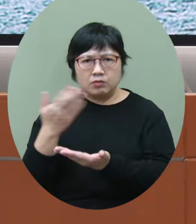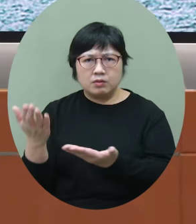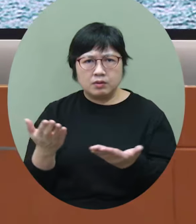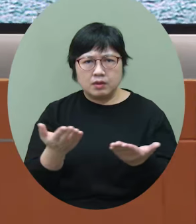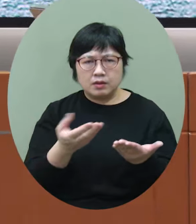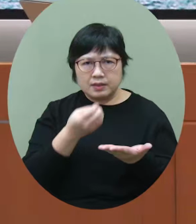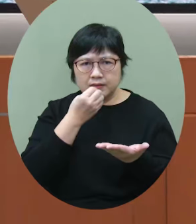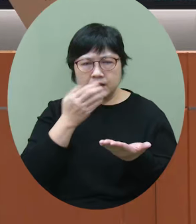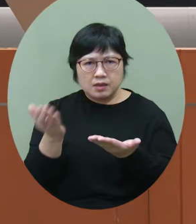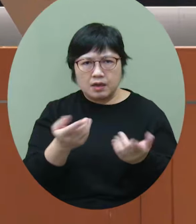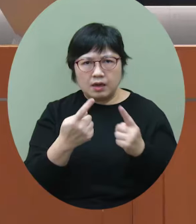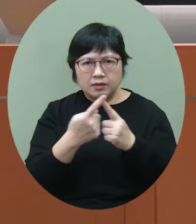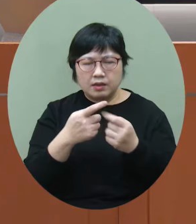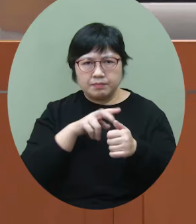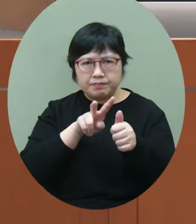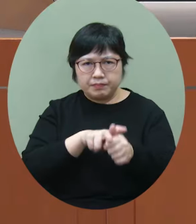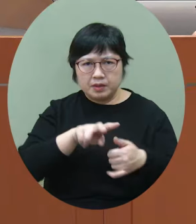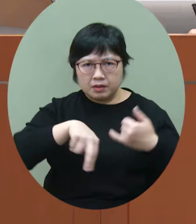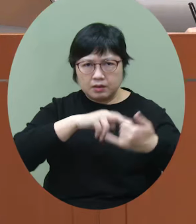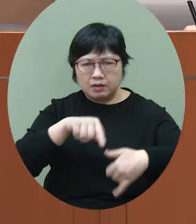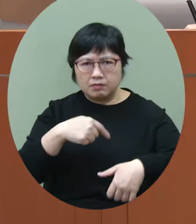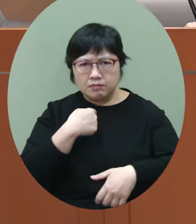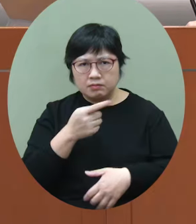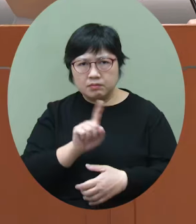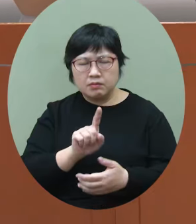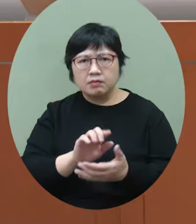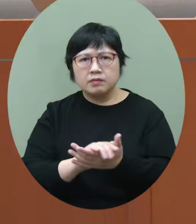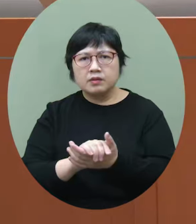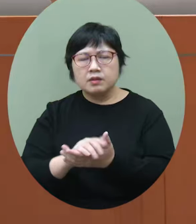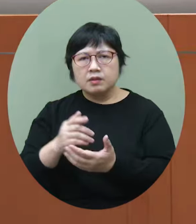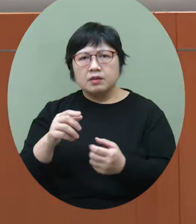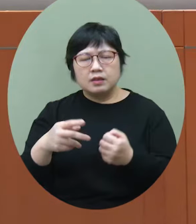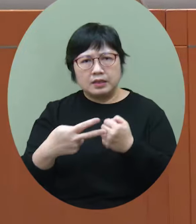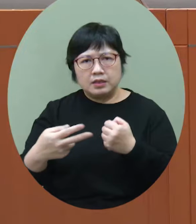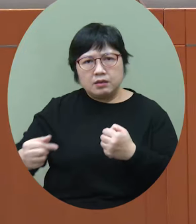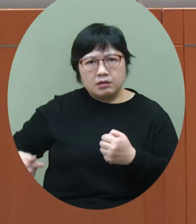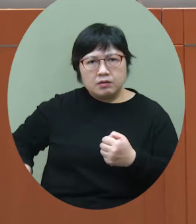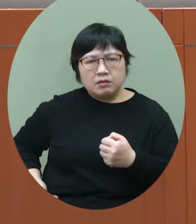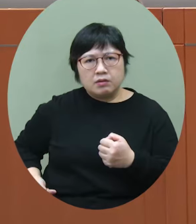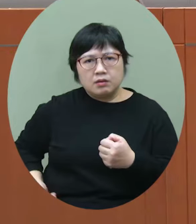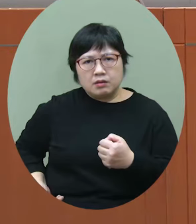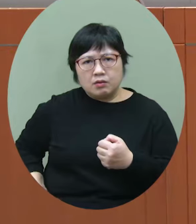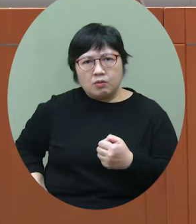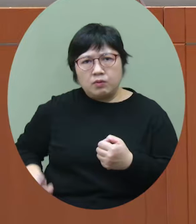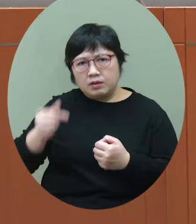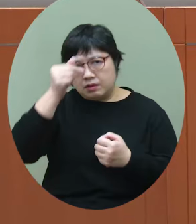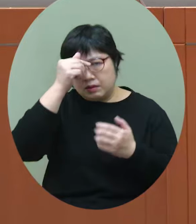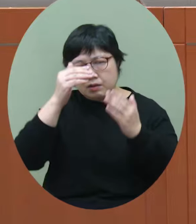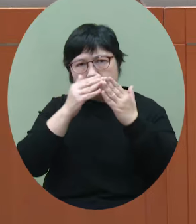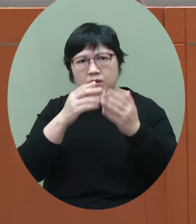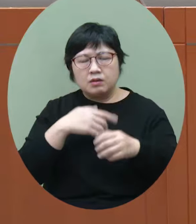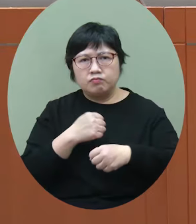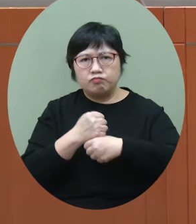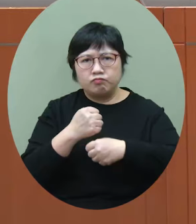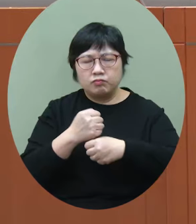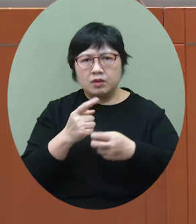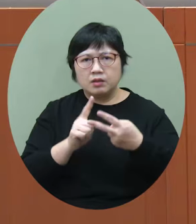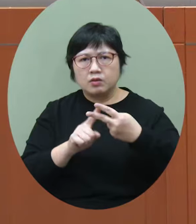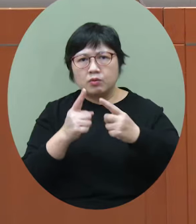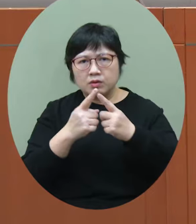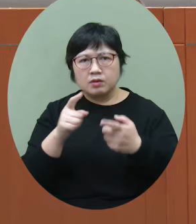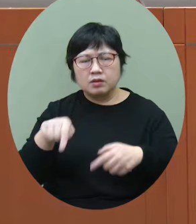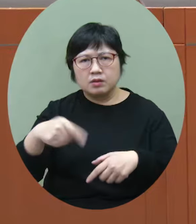測？咁同埋第二個咧，就想問翻廣華醫院嗰方面啦。啱啱講過嗰啲嘅工友咧，佢哋會唔會係涉及其他嘅